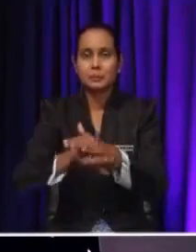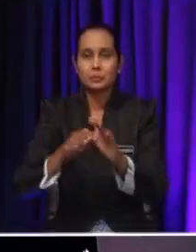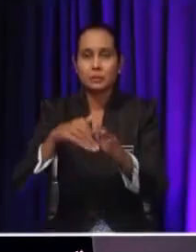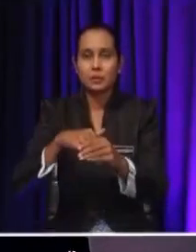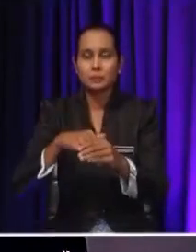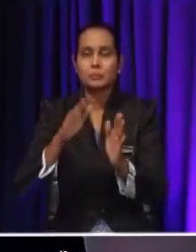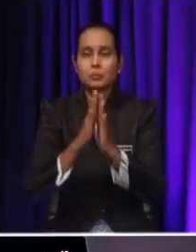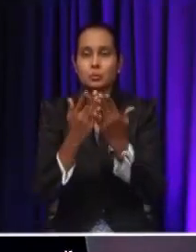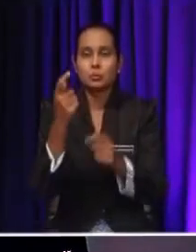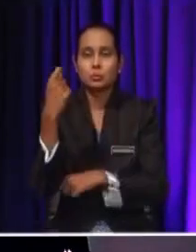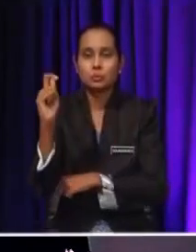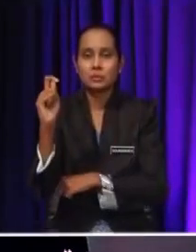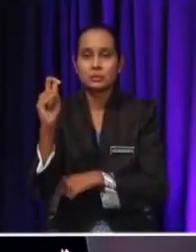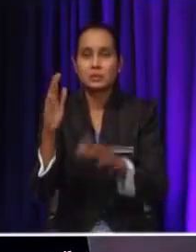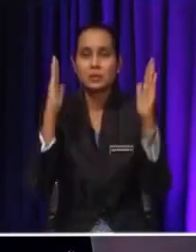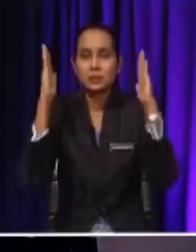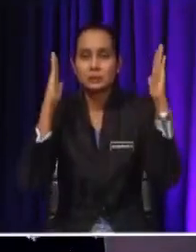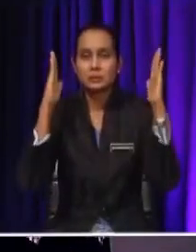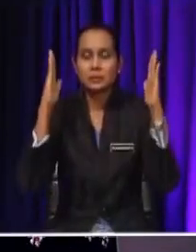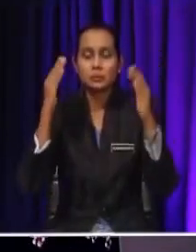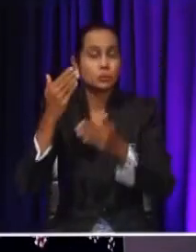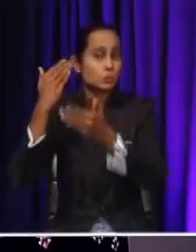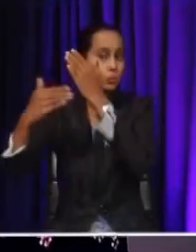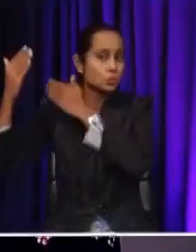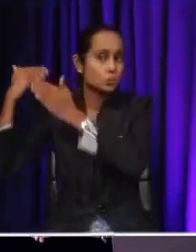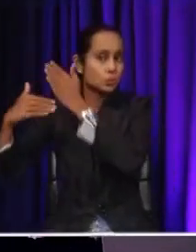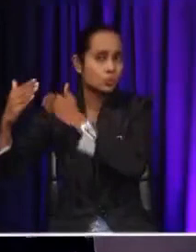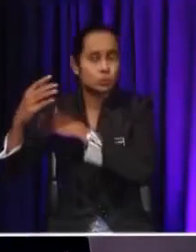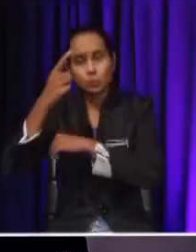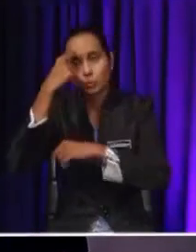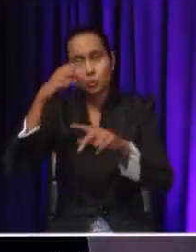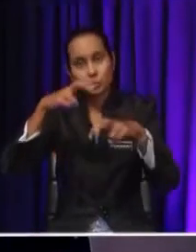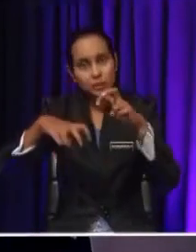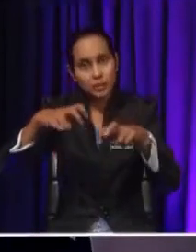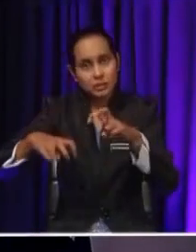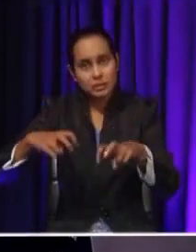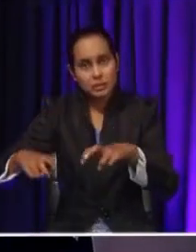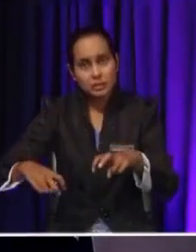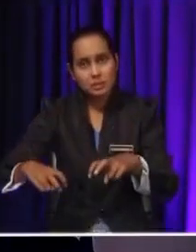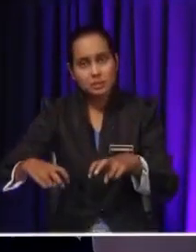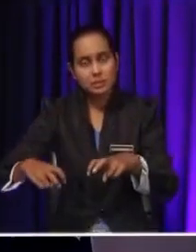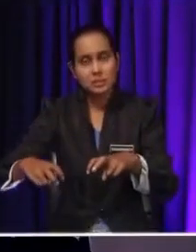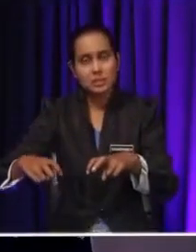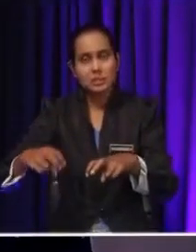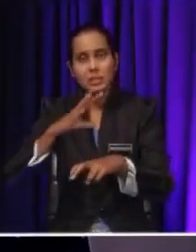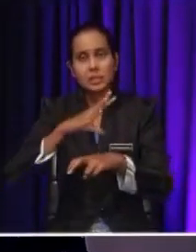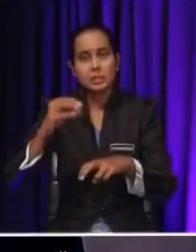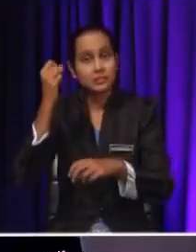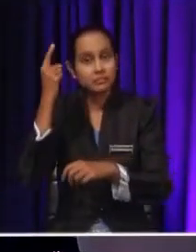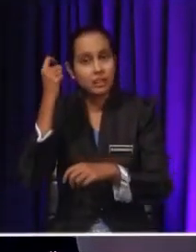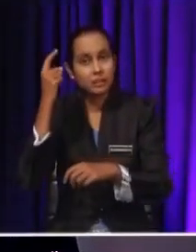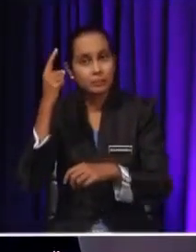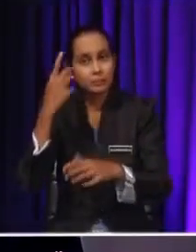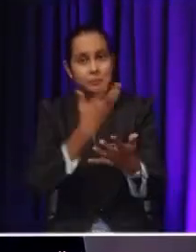bahasa Melayu menengah rendah suatu ketika dahulu untuk dikaji dan untuk difahami oleh